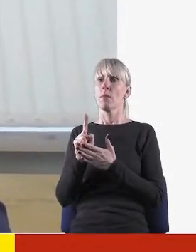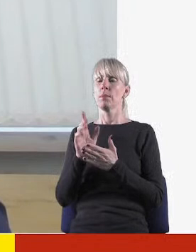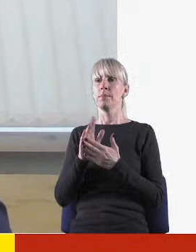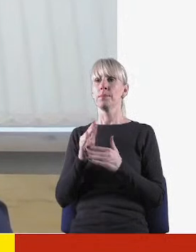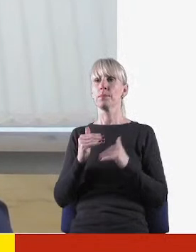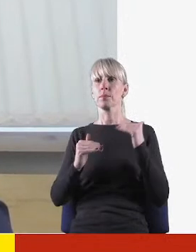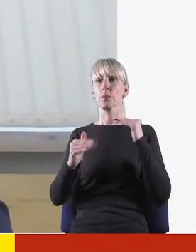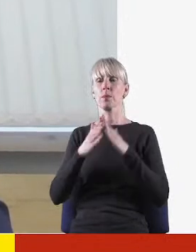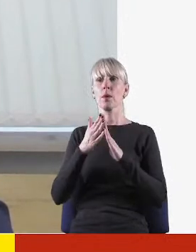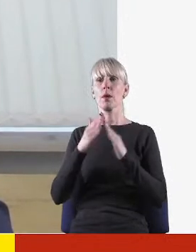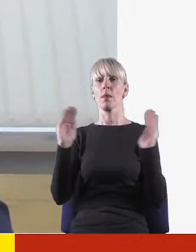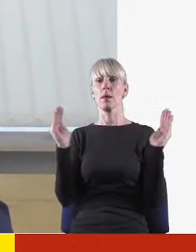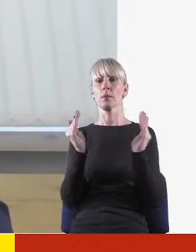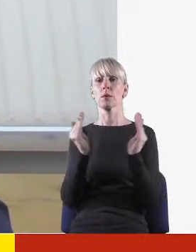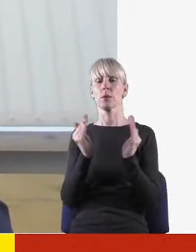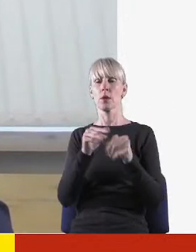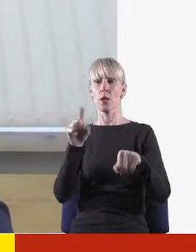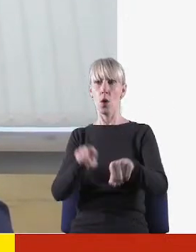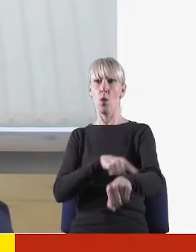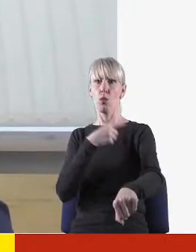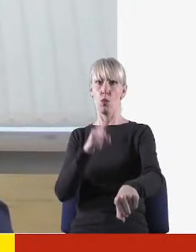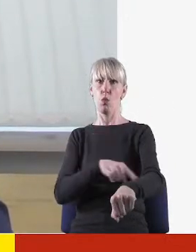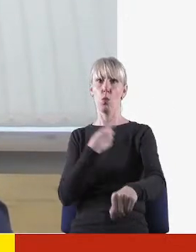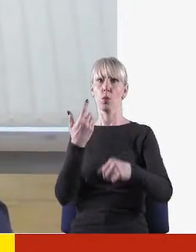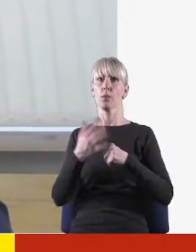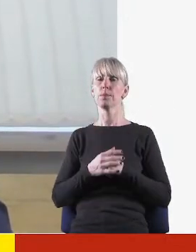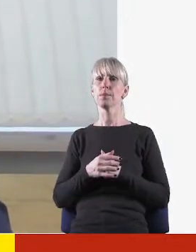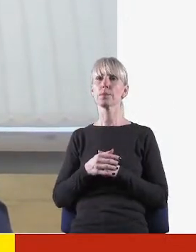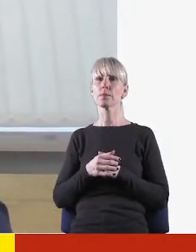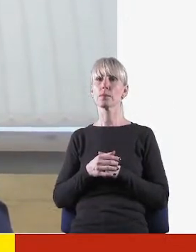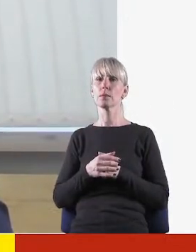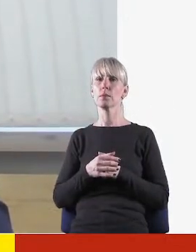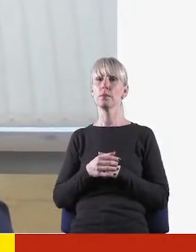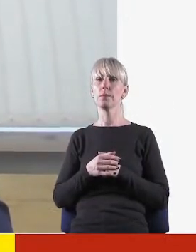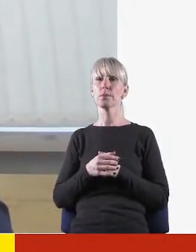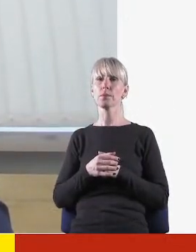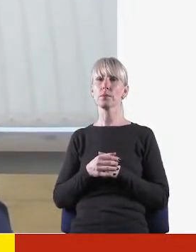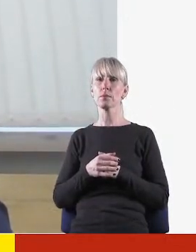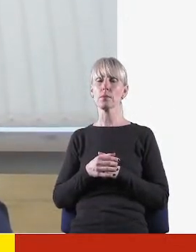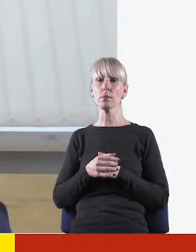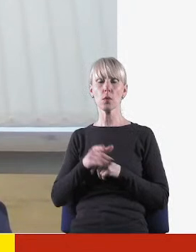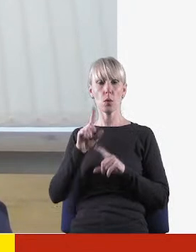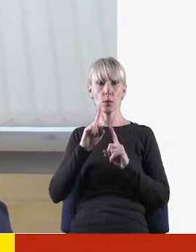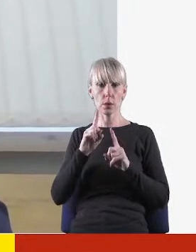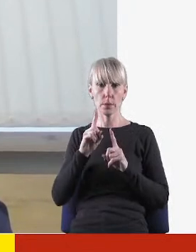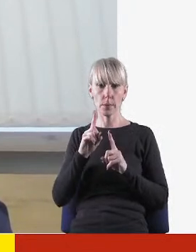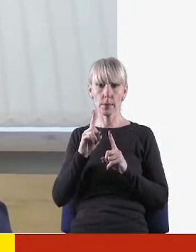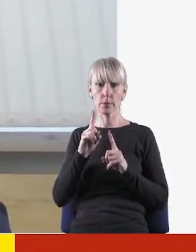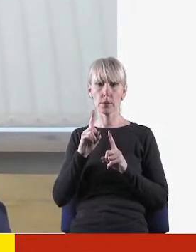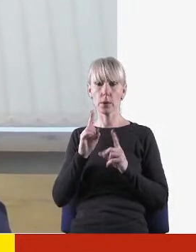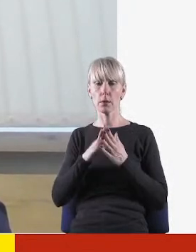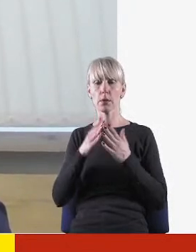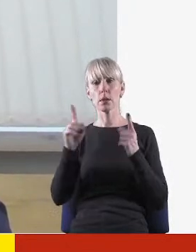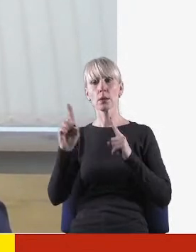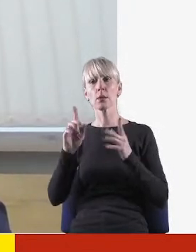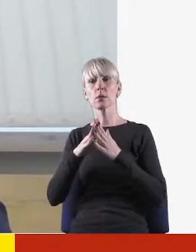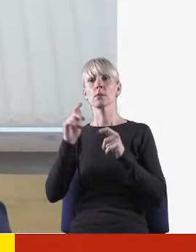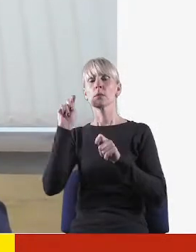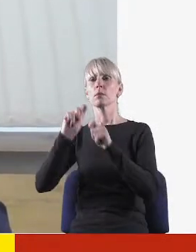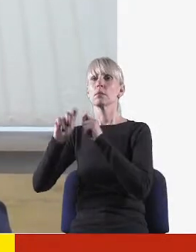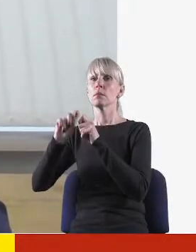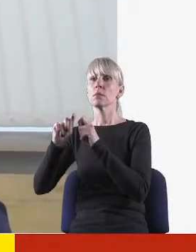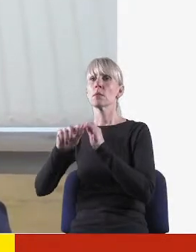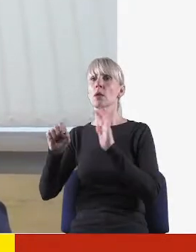zminimalizowanie długu, który no, w dość znaczącym stopniu był, czy musiał być do pewnego